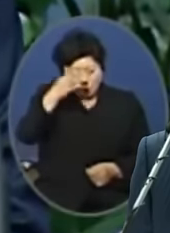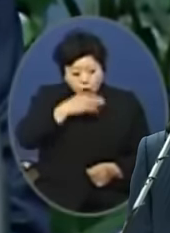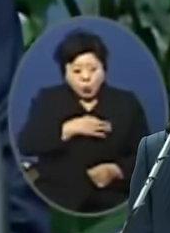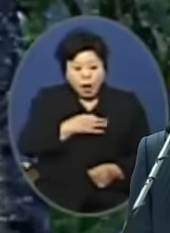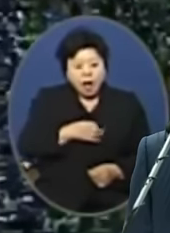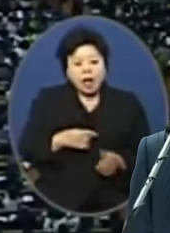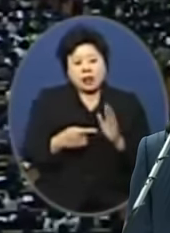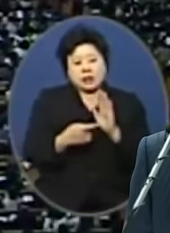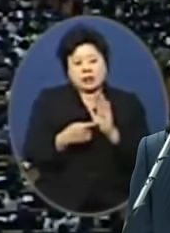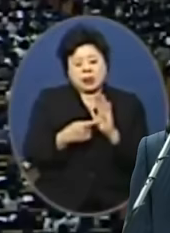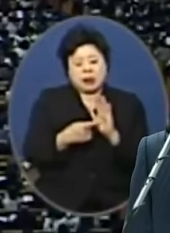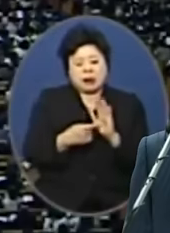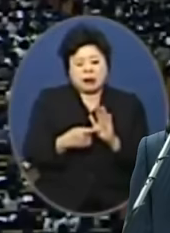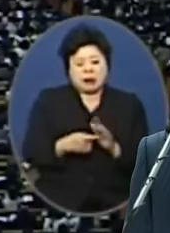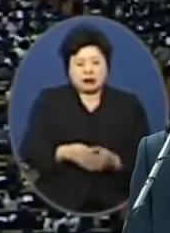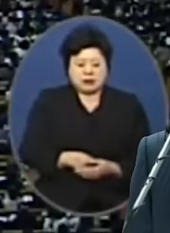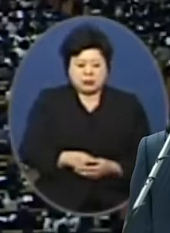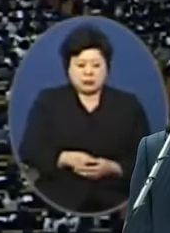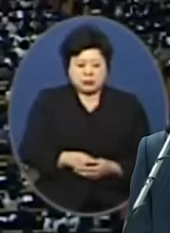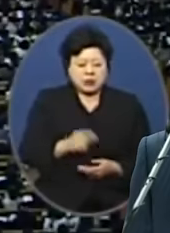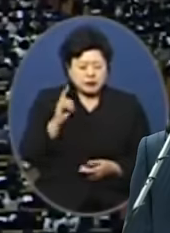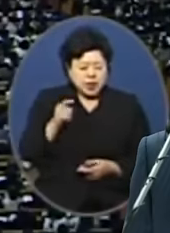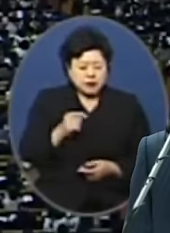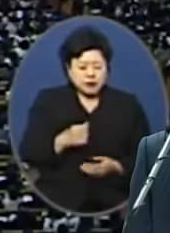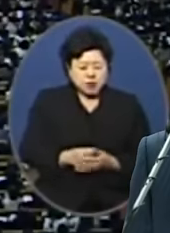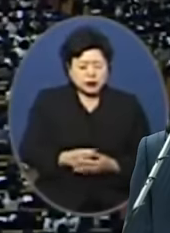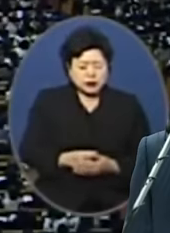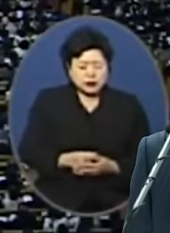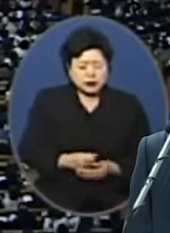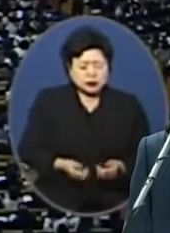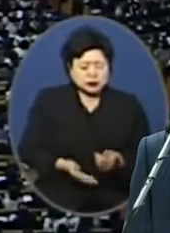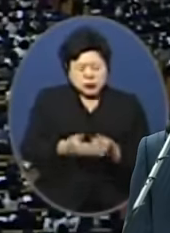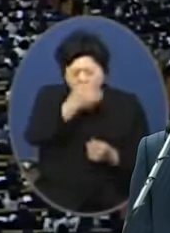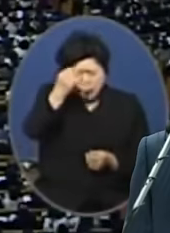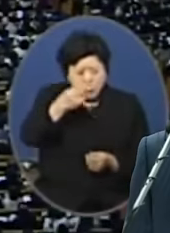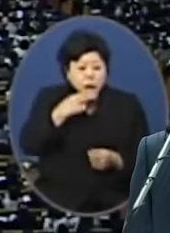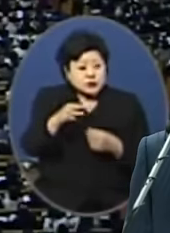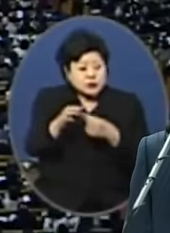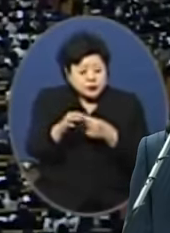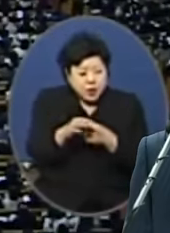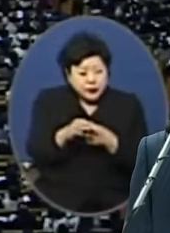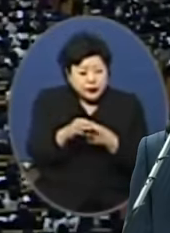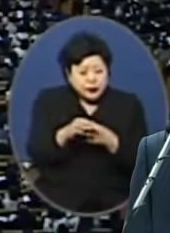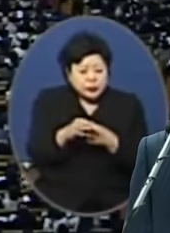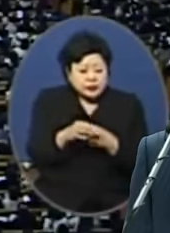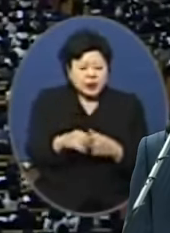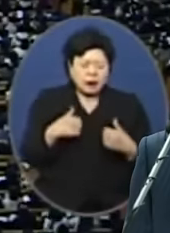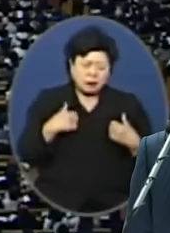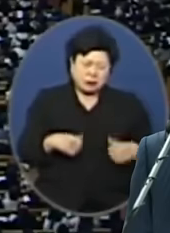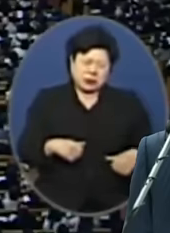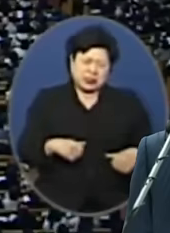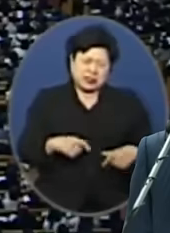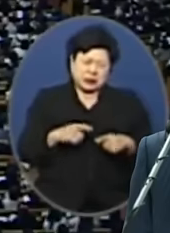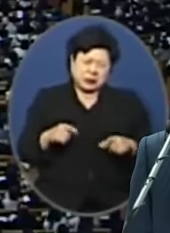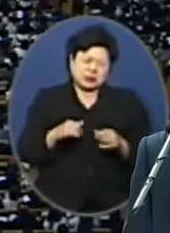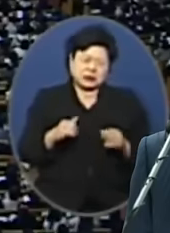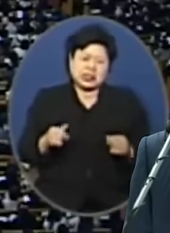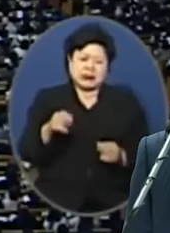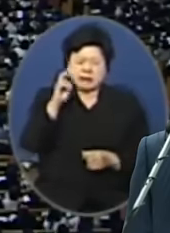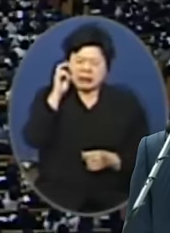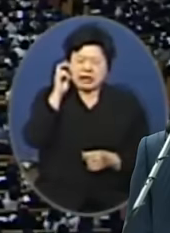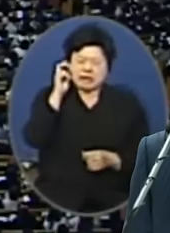것입니다. 만일 그에게 매일같이 용기와 격려를 준 할머니가 없었더라면 어쩌면 그는 평범한 소극적인